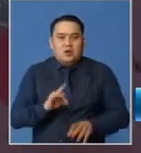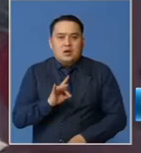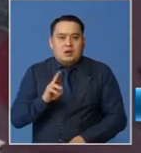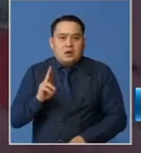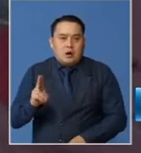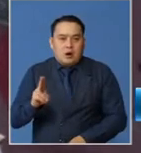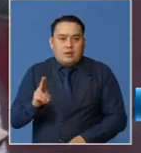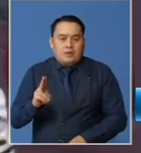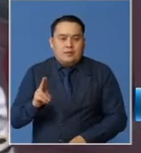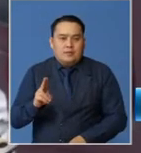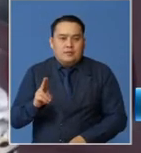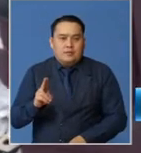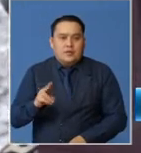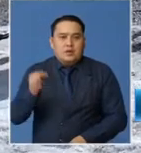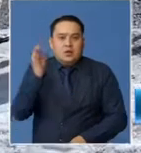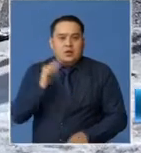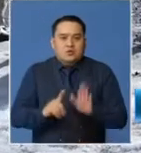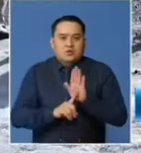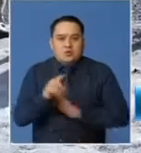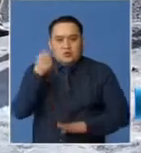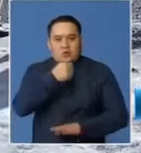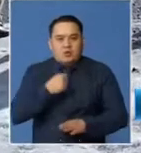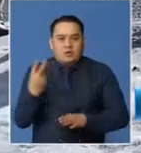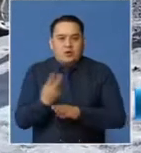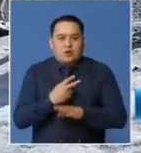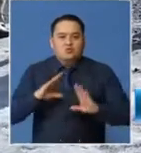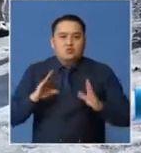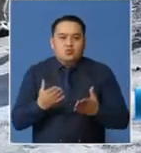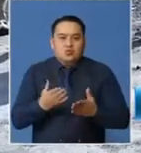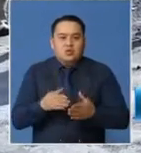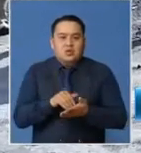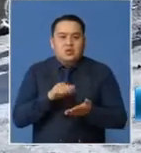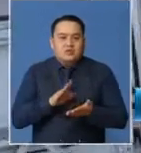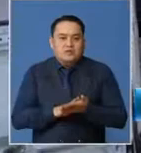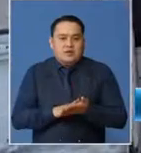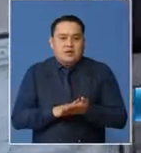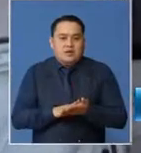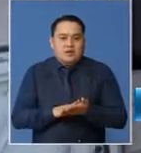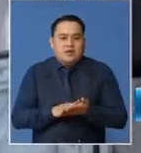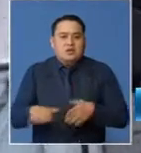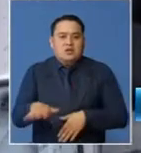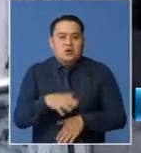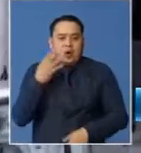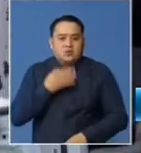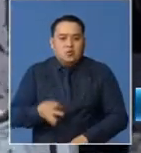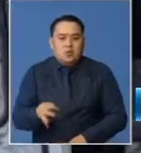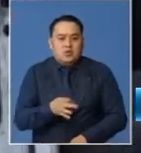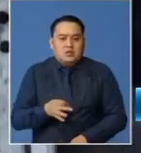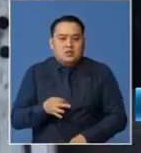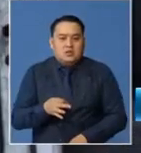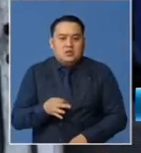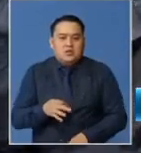согласно законодательству Республики Казахстан. Напомню, с начала года это уже второй случай, зарегистрированный на территории Алматинской области